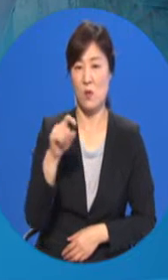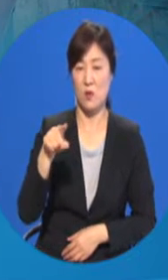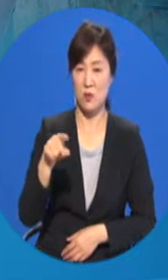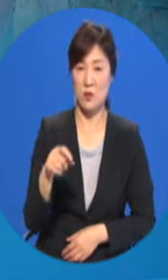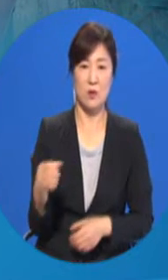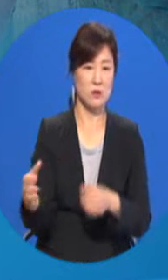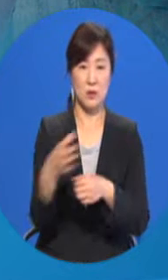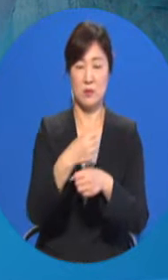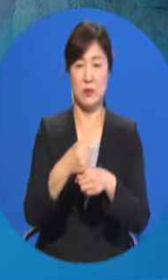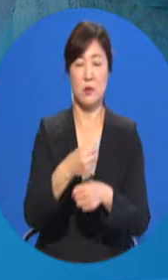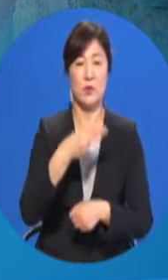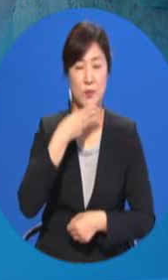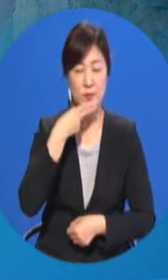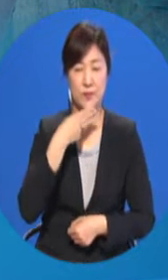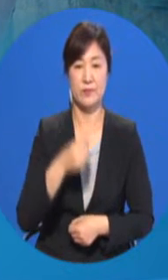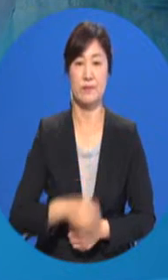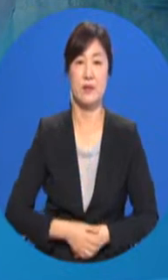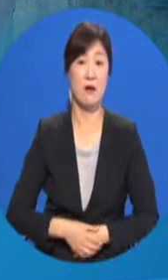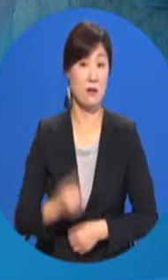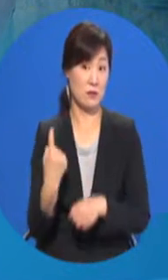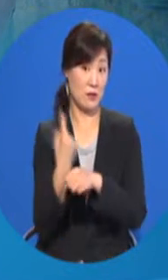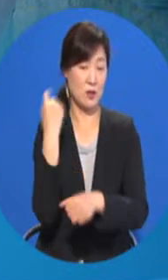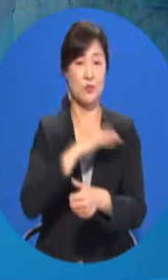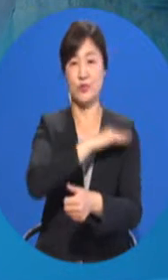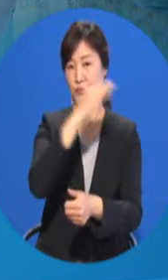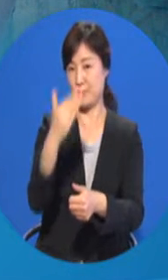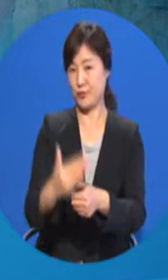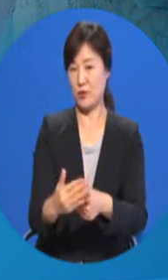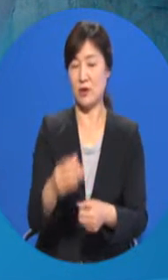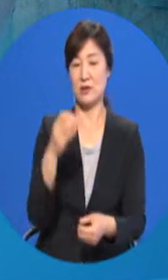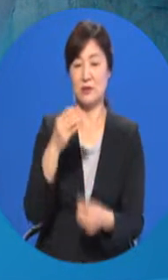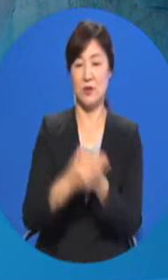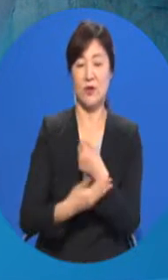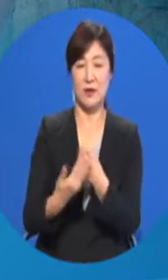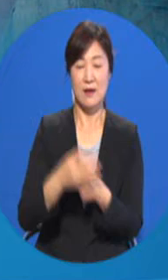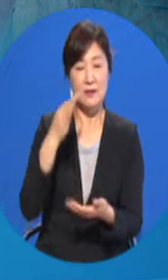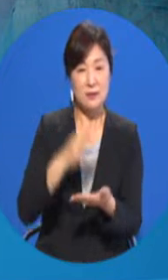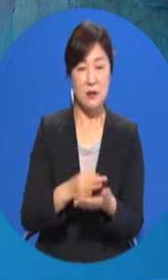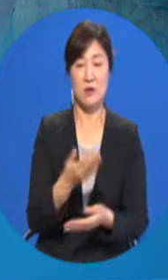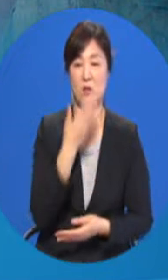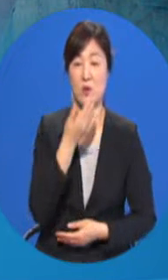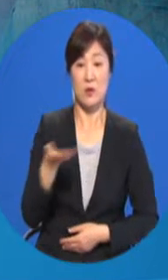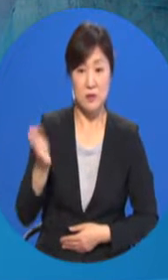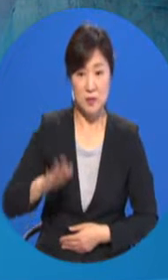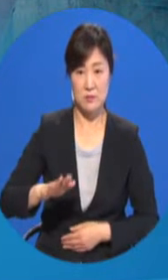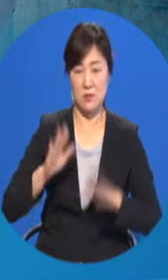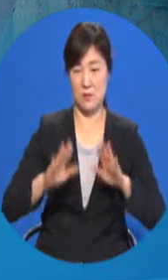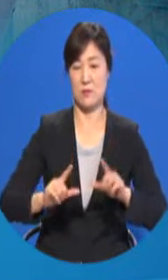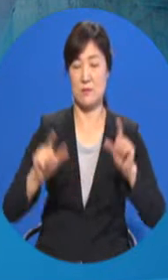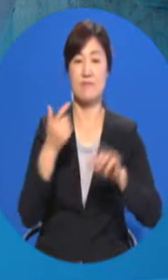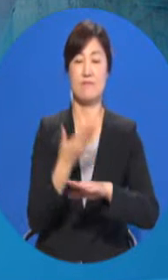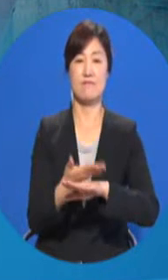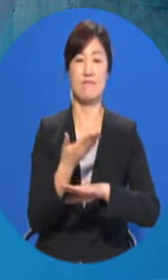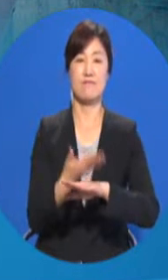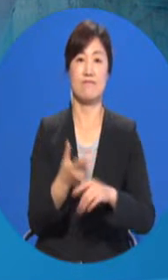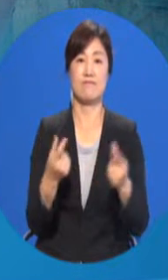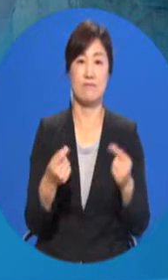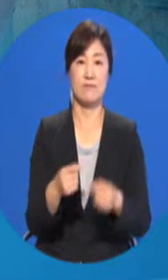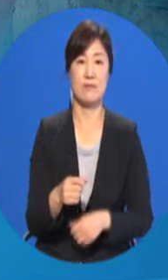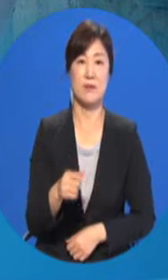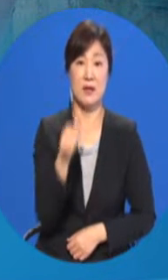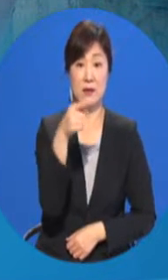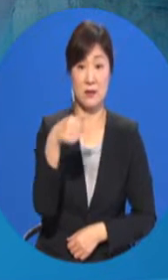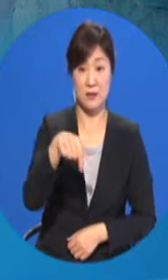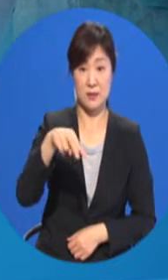있습니다. 지난해에는 풍어 덕에 싼 값에 먹을 수 있었는데 올해는 사정이 달라졌다고 합니다. 신안 흑산도 홍어